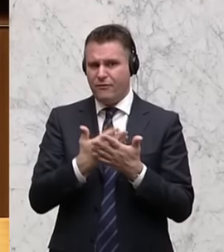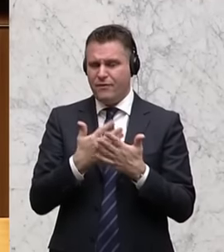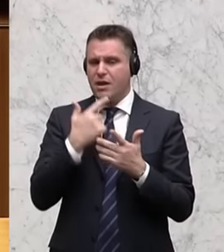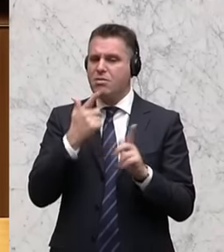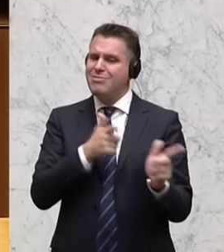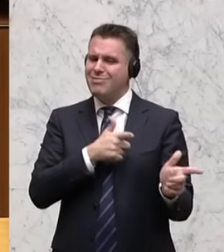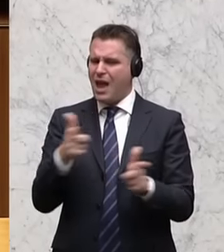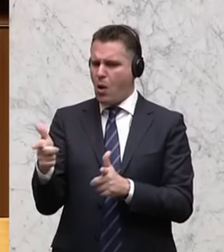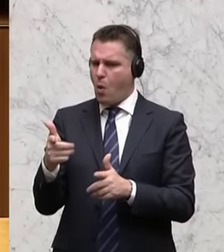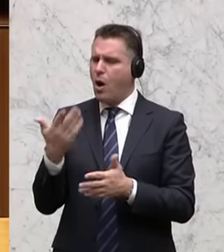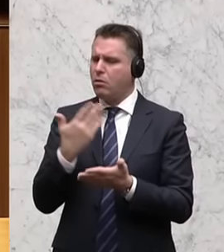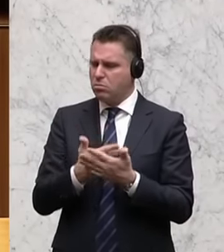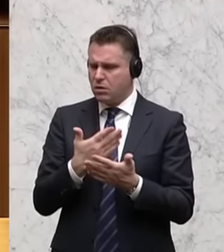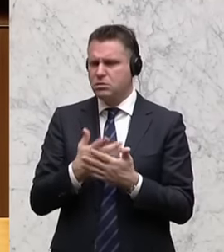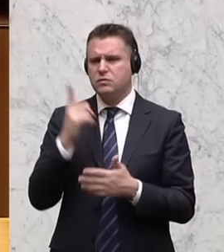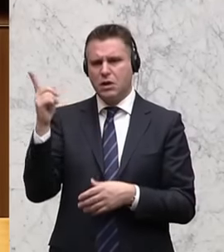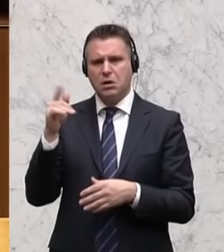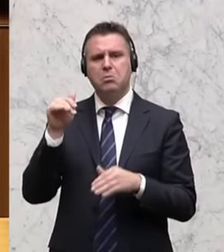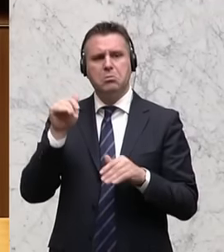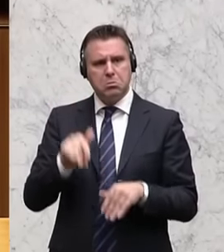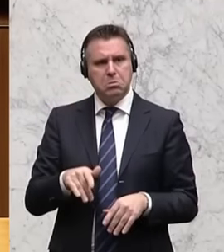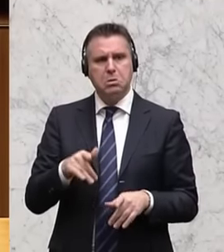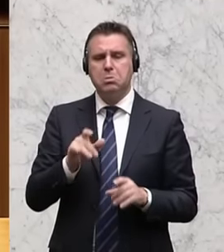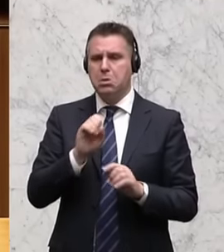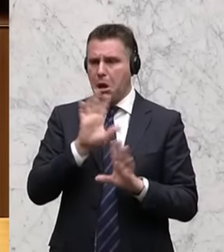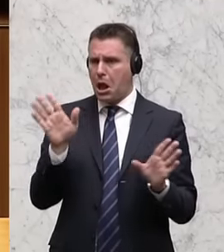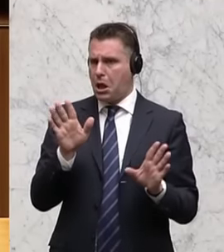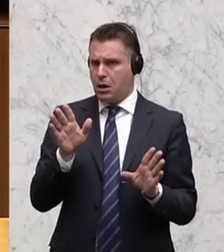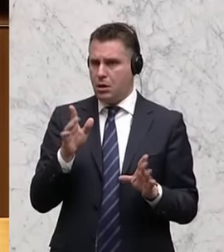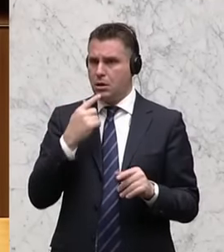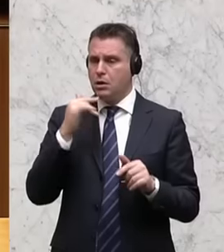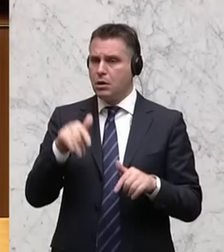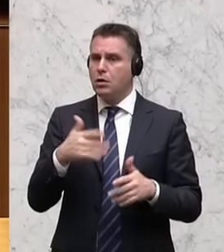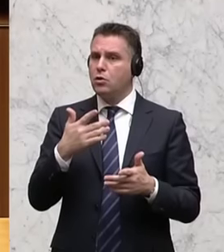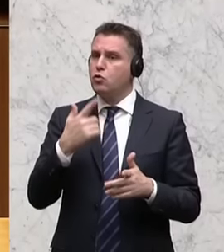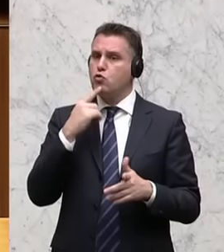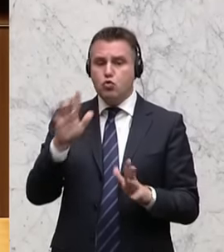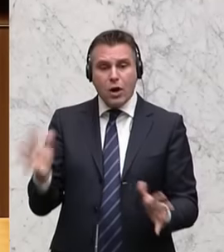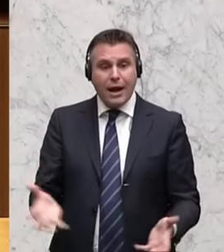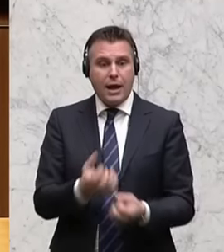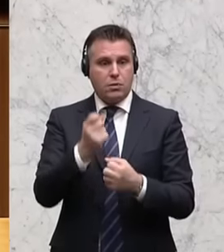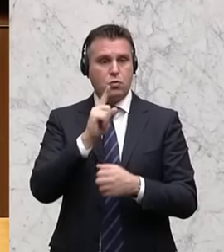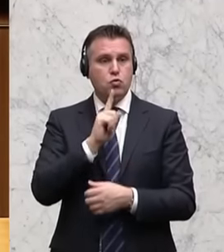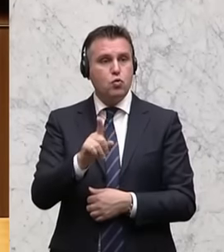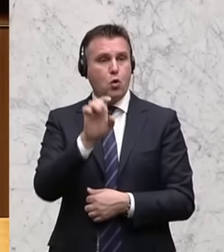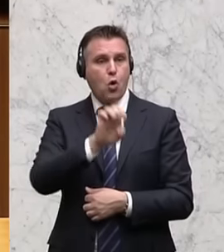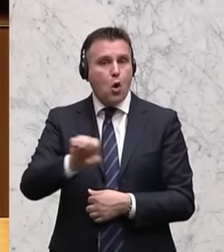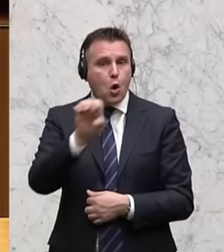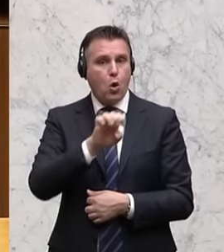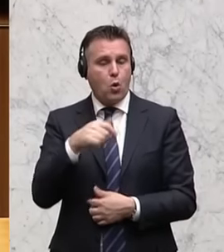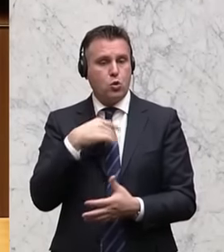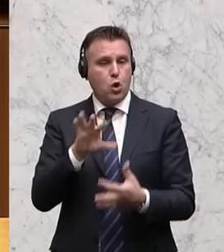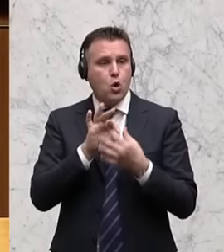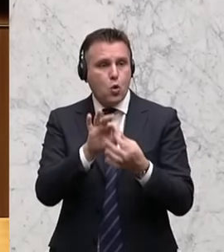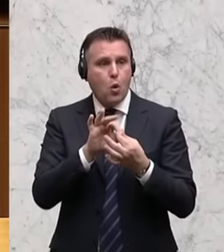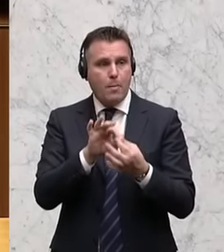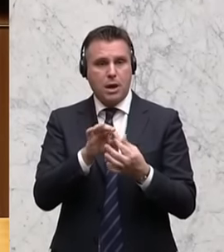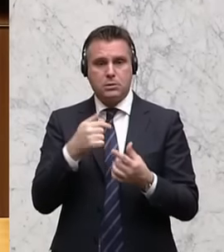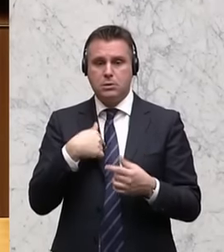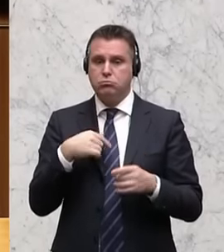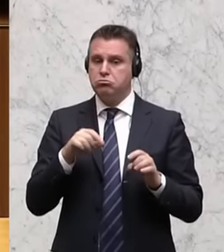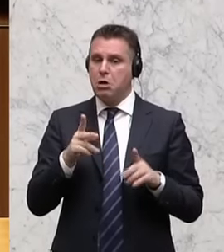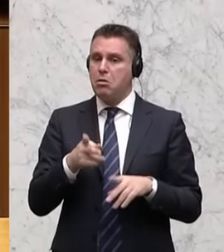war das für die Regierung eine unter Anführungszeichen gemähte Wiese. Jetzt werden alle sagen, nur Europa kann uns retten und nur europäische Kooperation und nur Aufgabe der nationalen